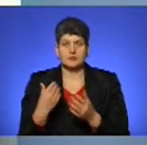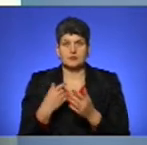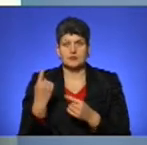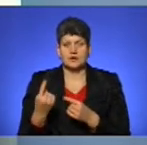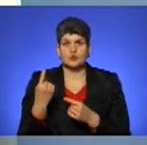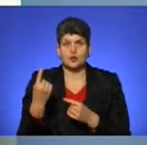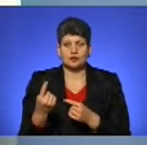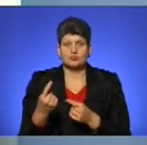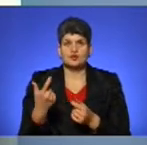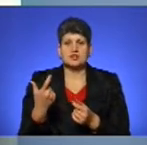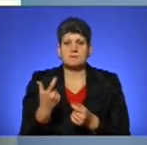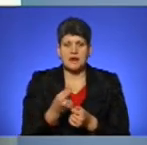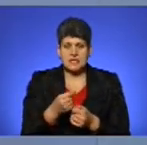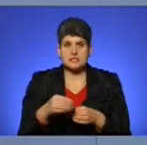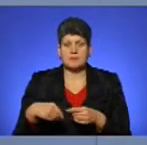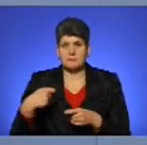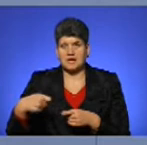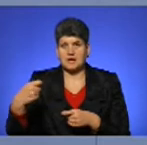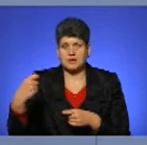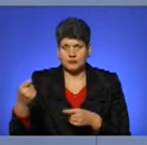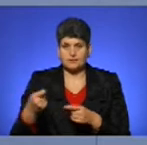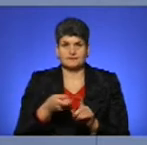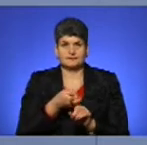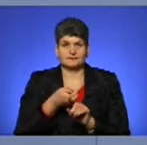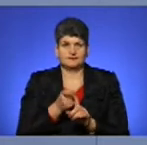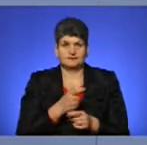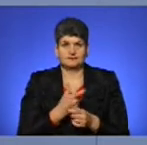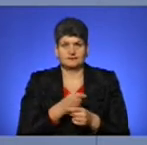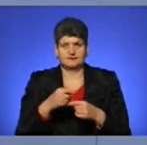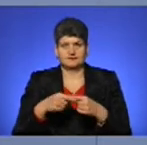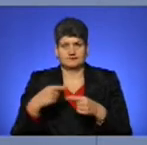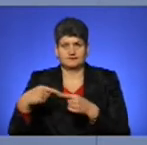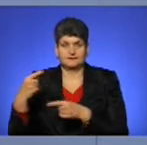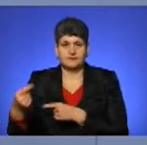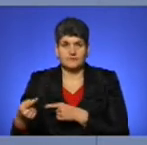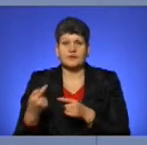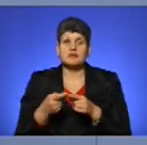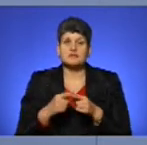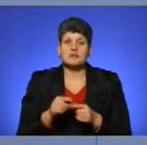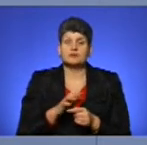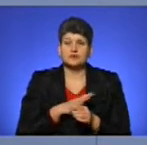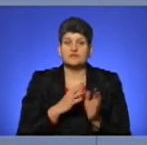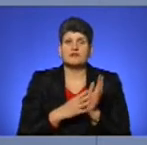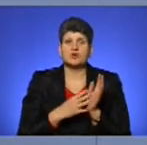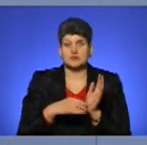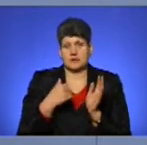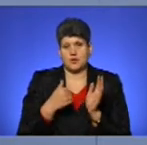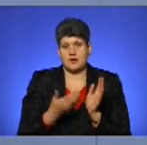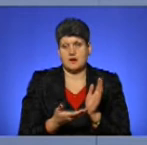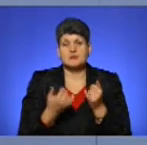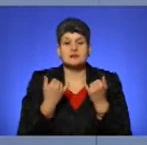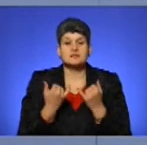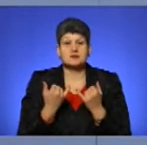одному шприц і таким чином інфікується. Але це було в 90-х роках.